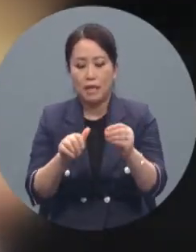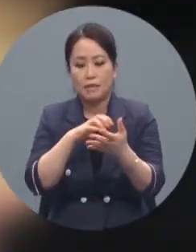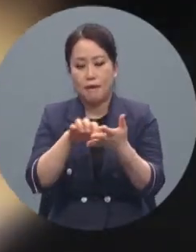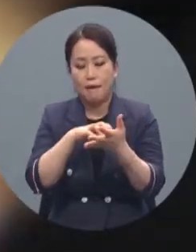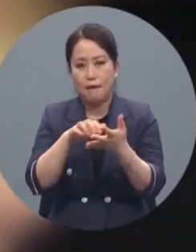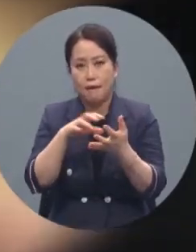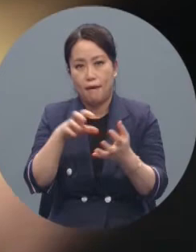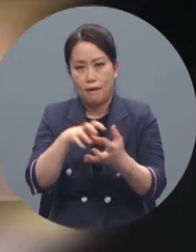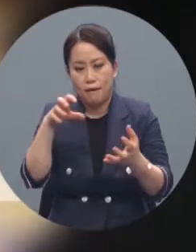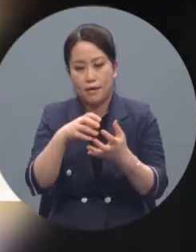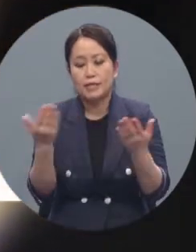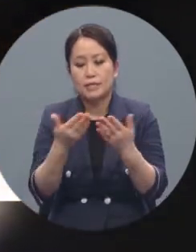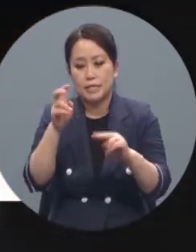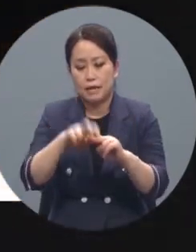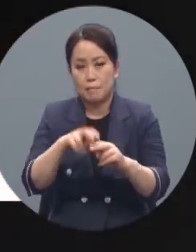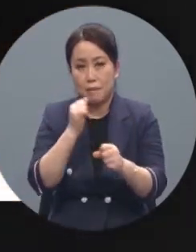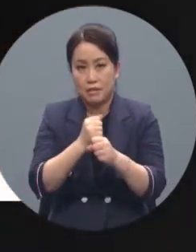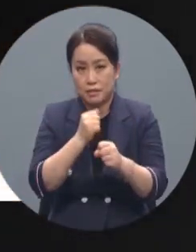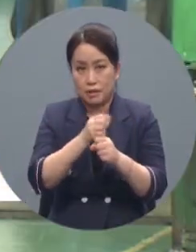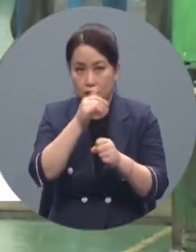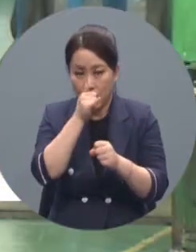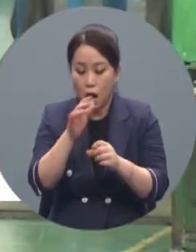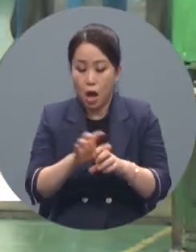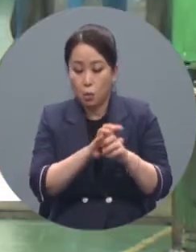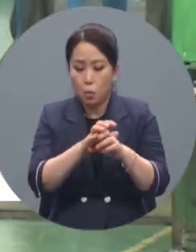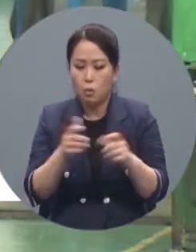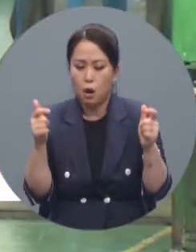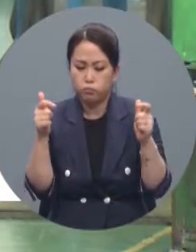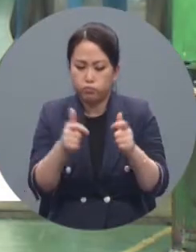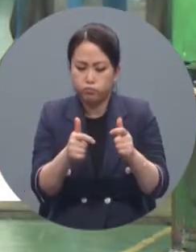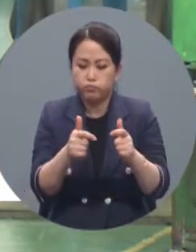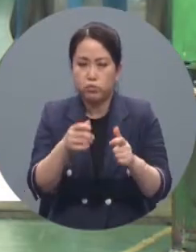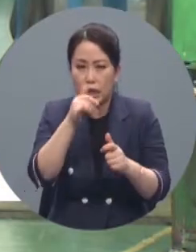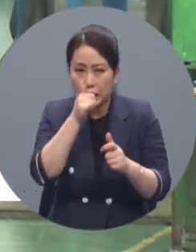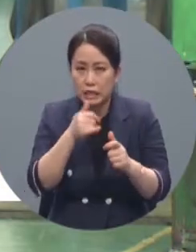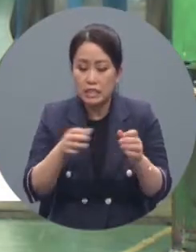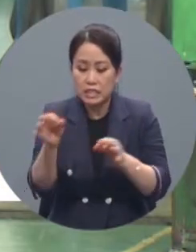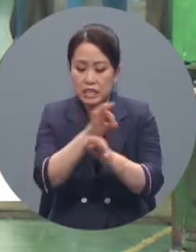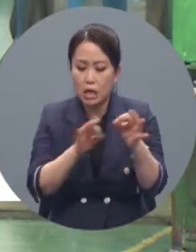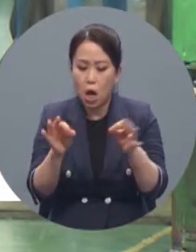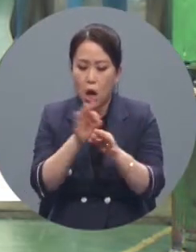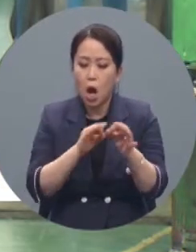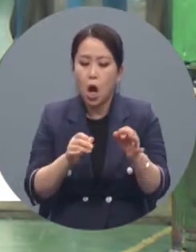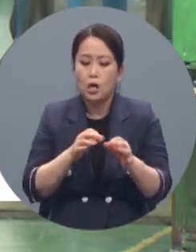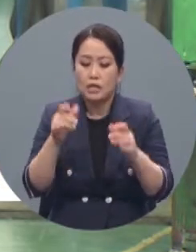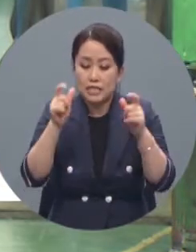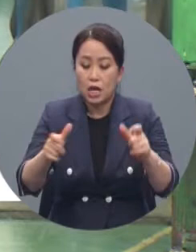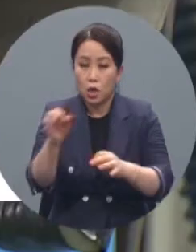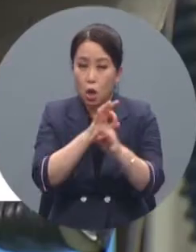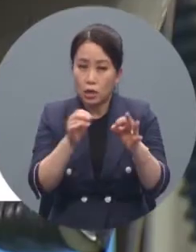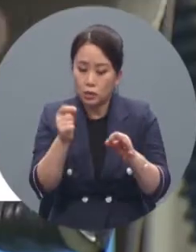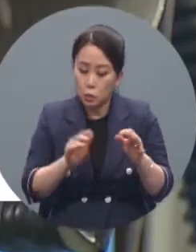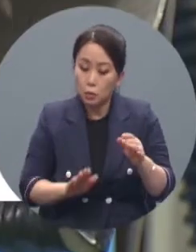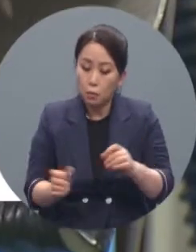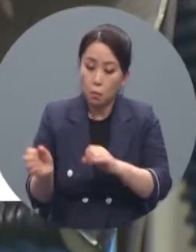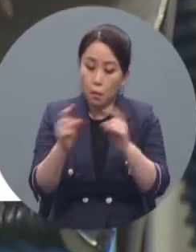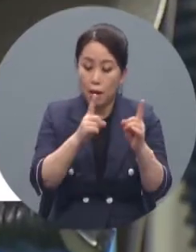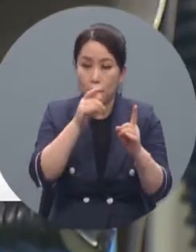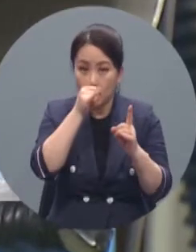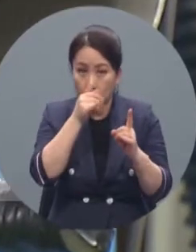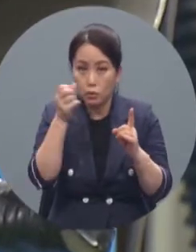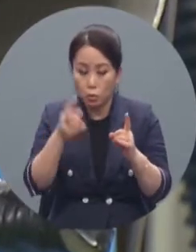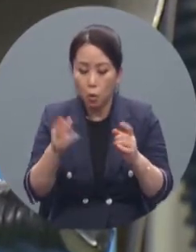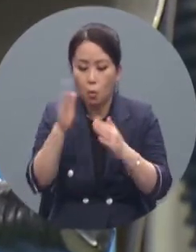만들어졌습니다. 코로나로 위축됐던 지역 경기가 다소 회복됐고 지자체 등이 마련한 공공일자리가